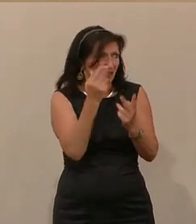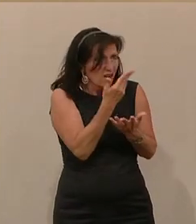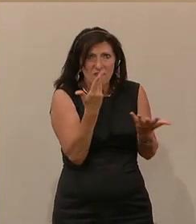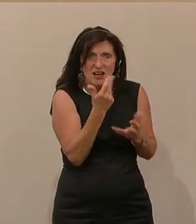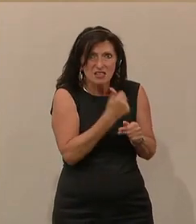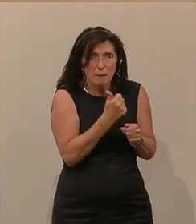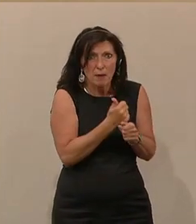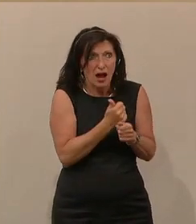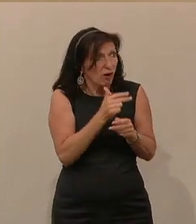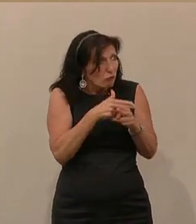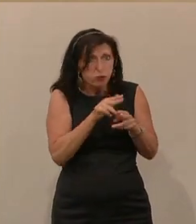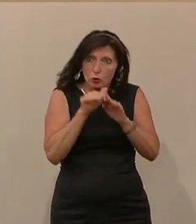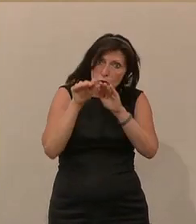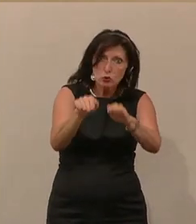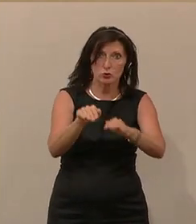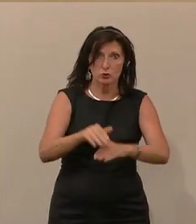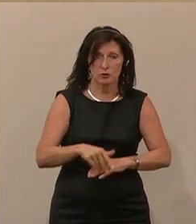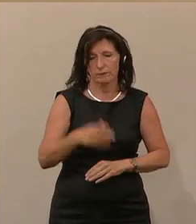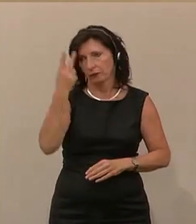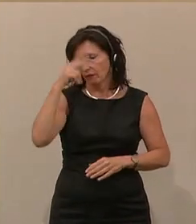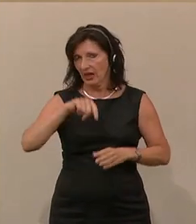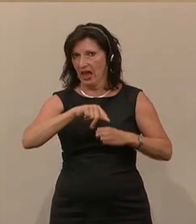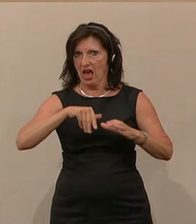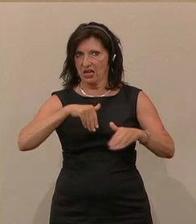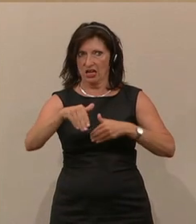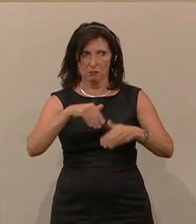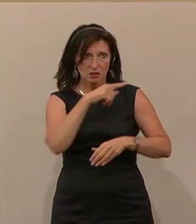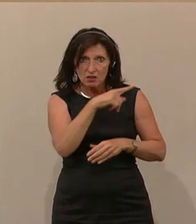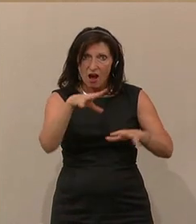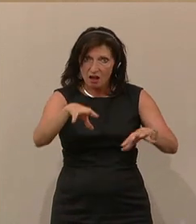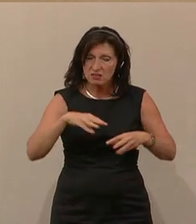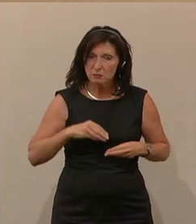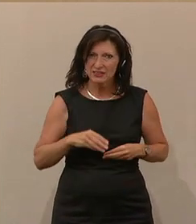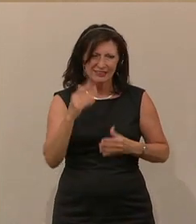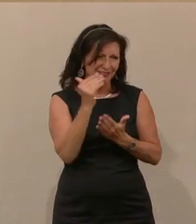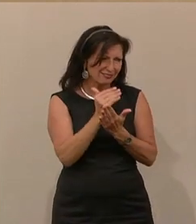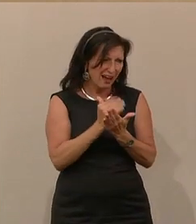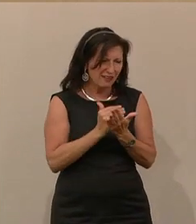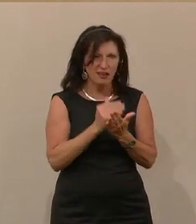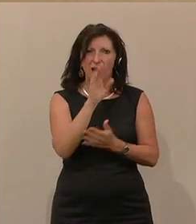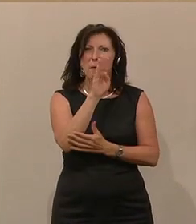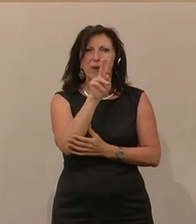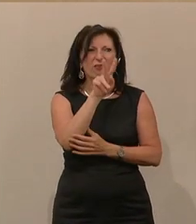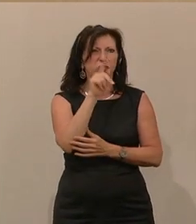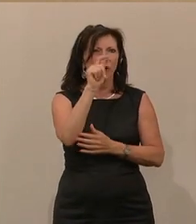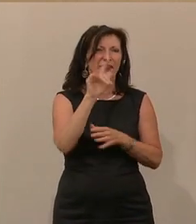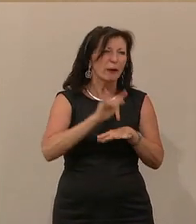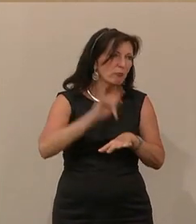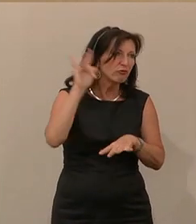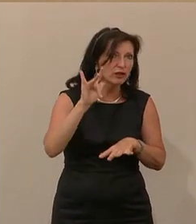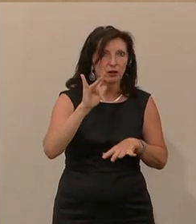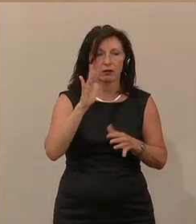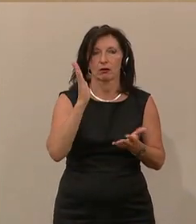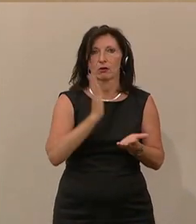herr minister sie haben zugelassen dass sensibelste daten vom bvt mitgenommen wurden